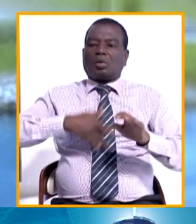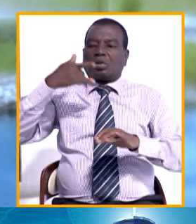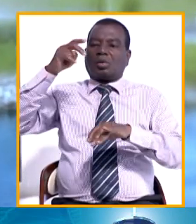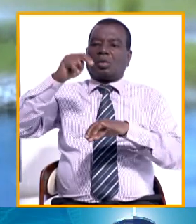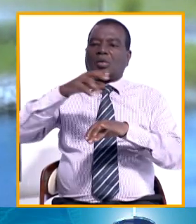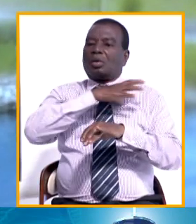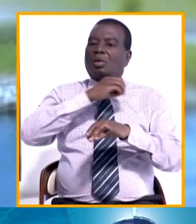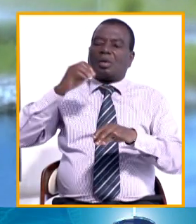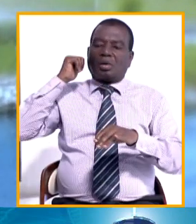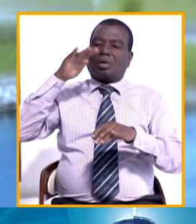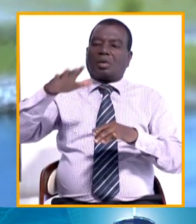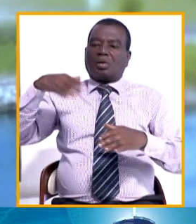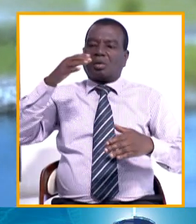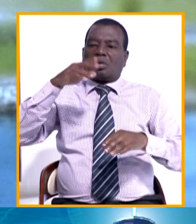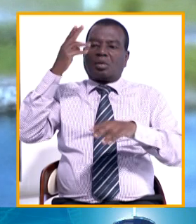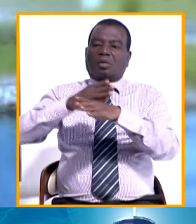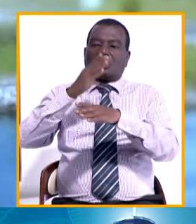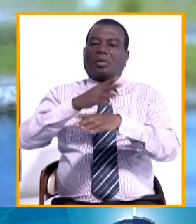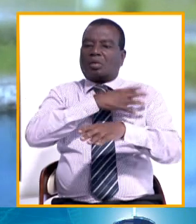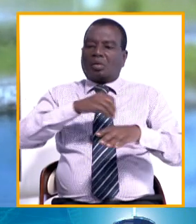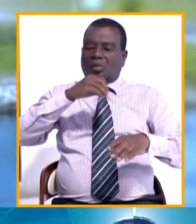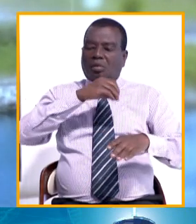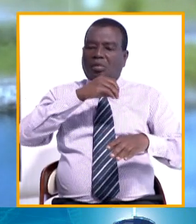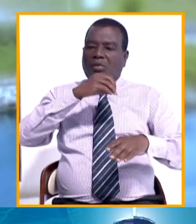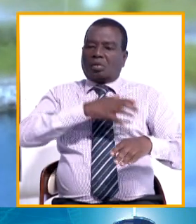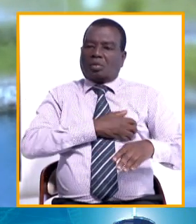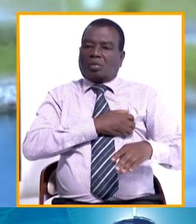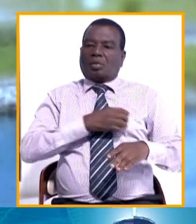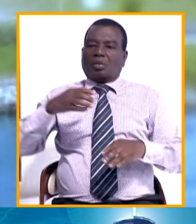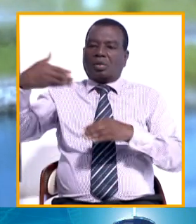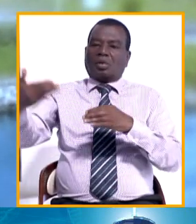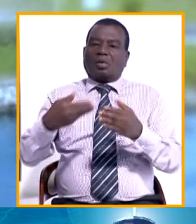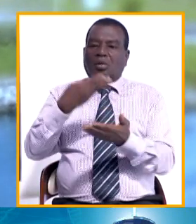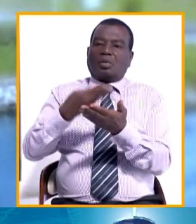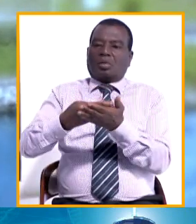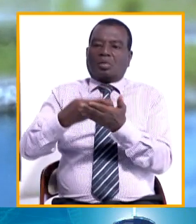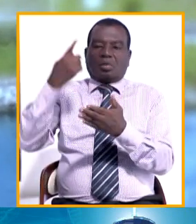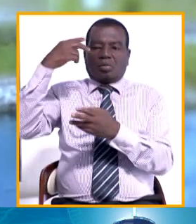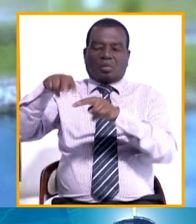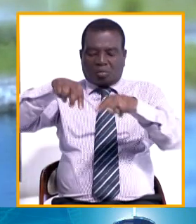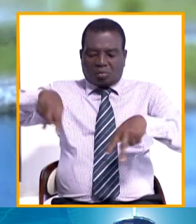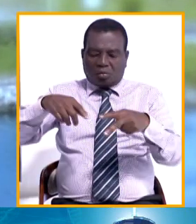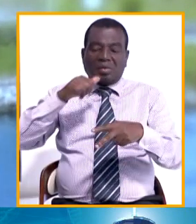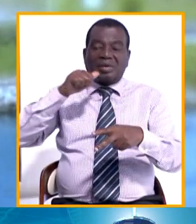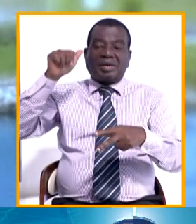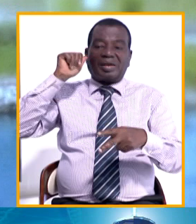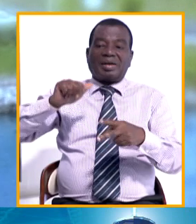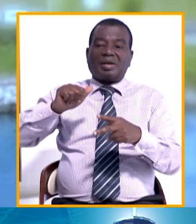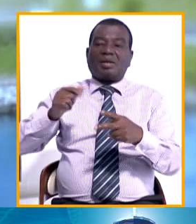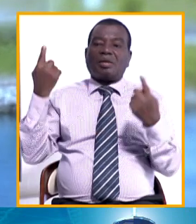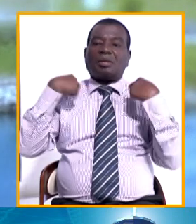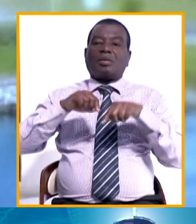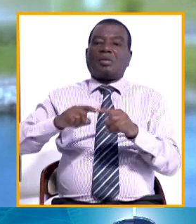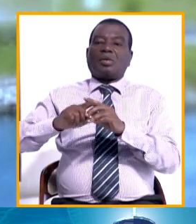sensibiliser les femmes au dépistage du cancer du sein et à récolter des fonds pour la recherche. Et hier, à l'occasion du lancement officiel